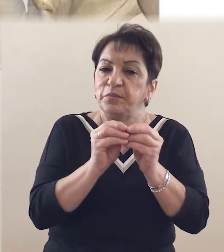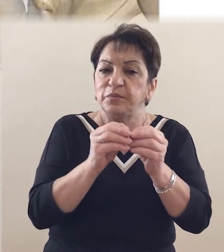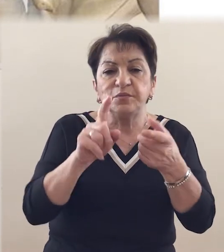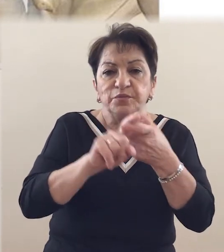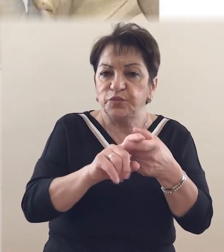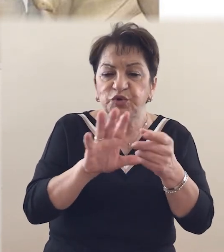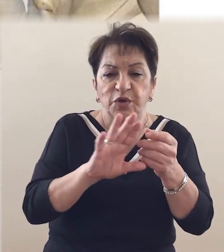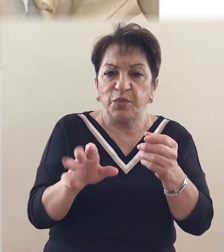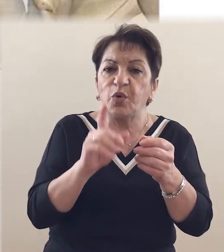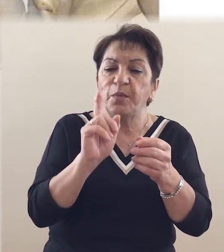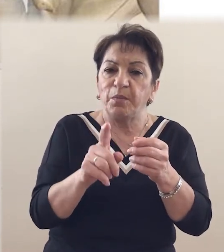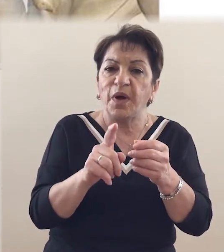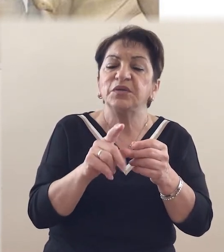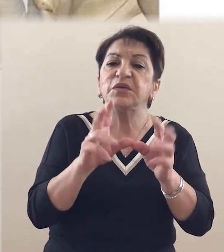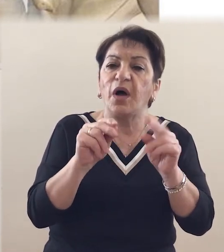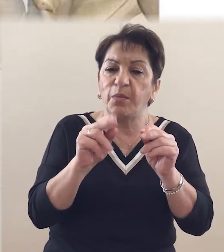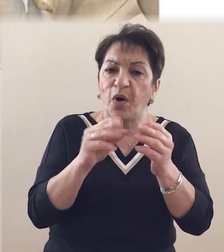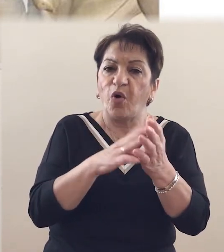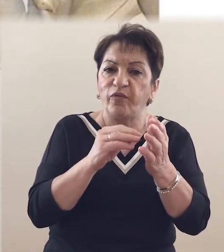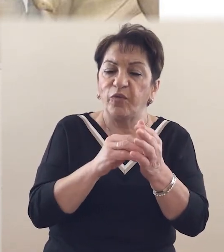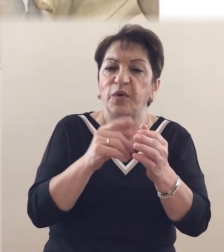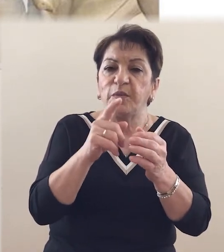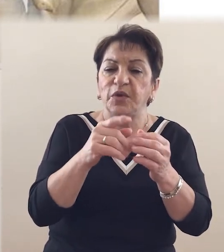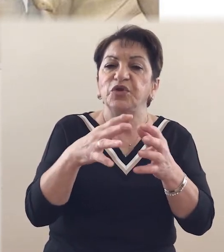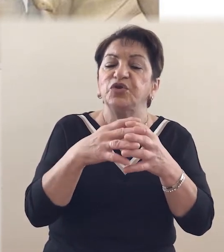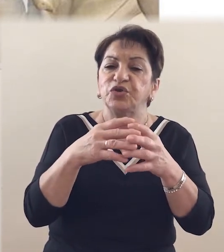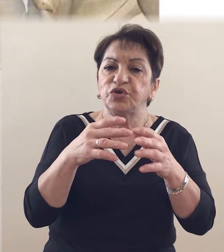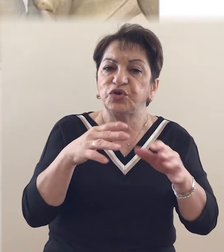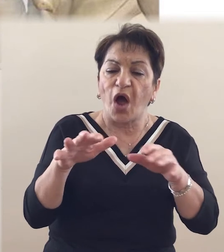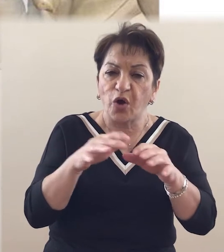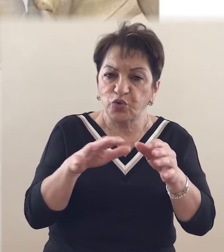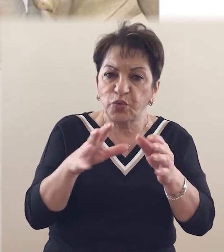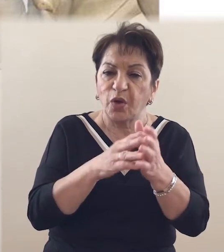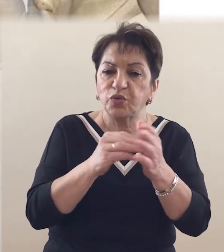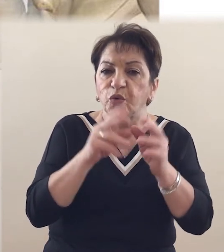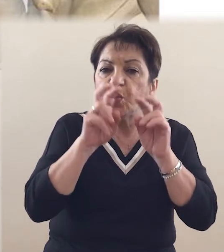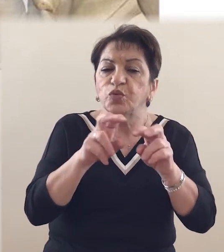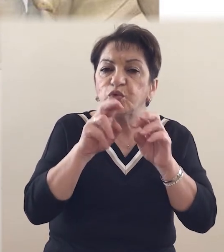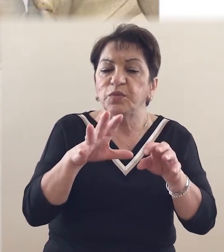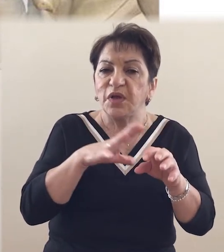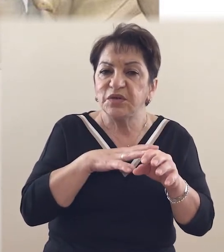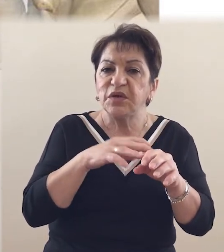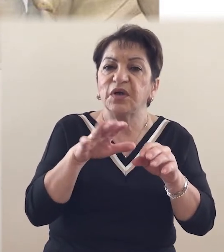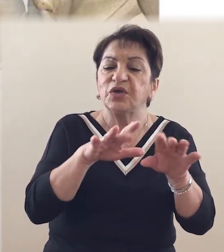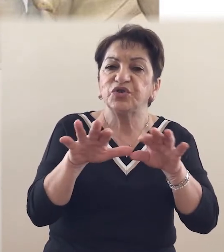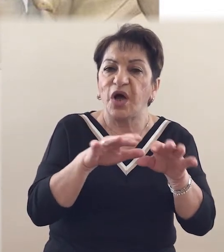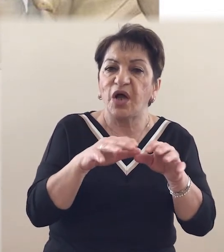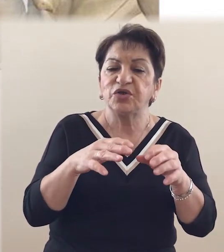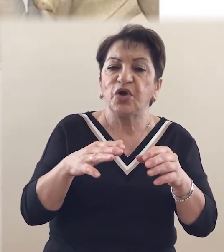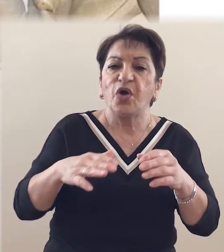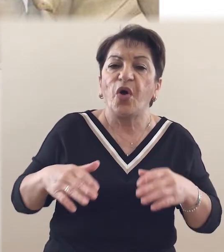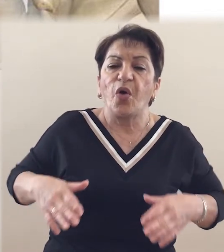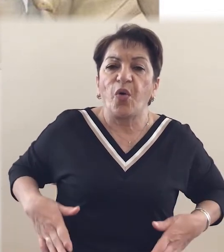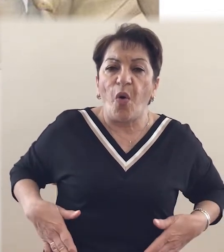միանում, սակայն ապահովում են մեծ շարժունակություն։ Ուսումնասիրենք շարժուն միացումը կոնքազդրային